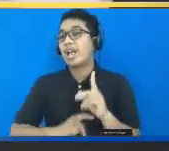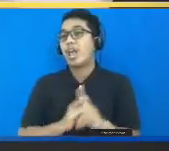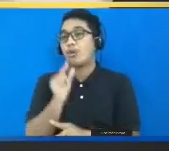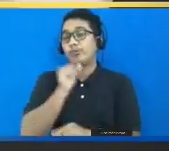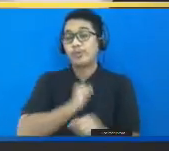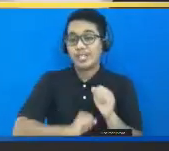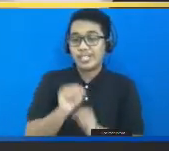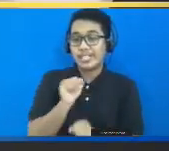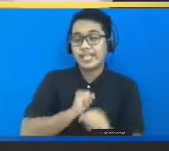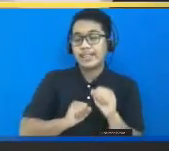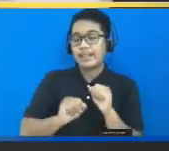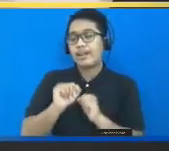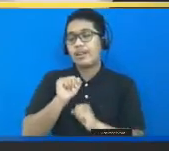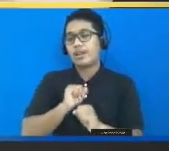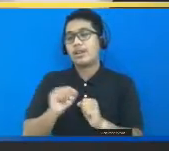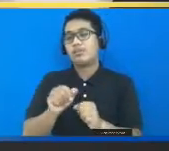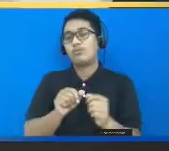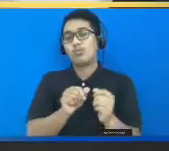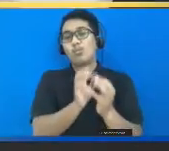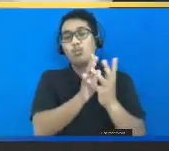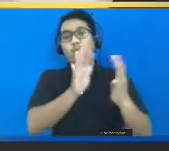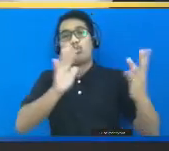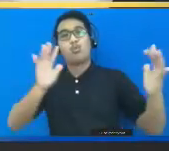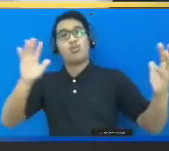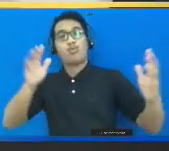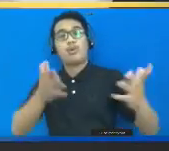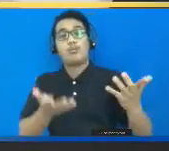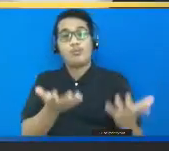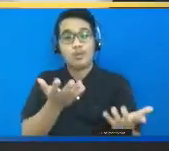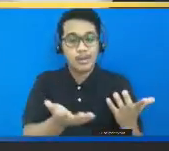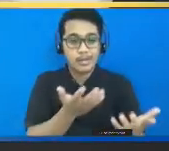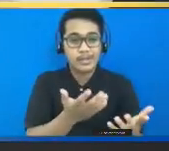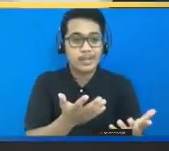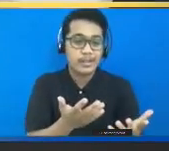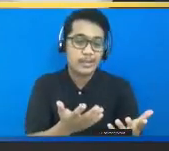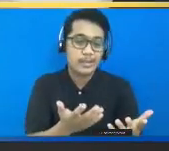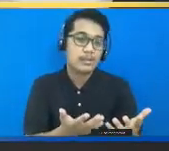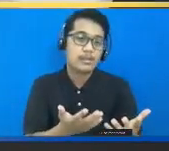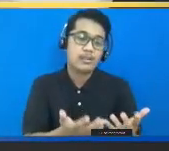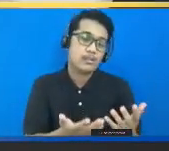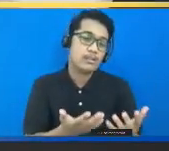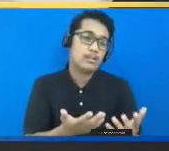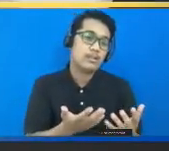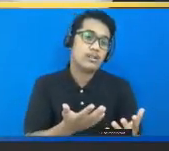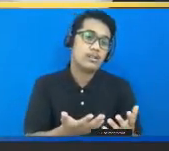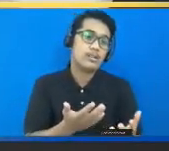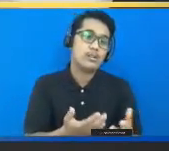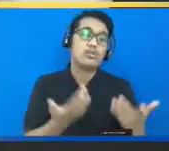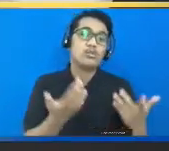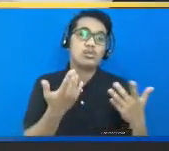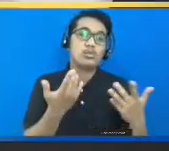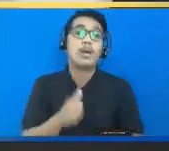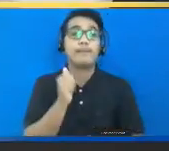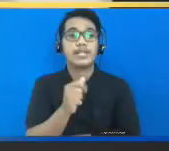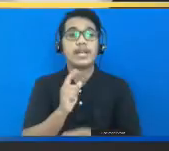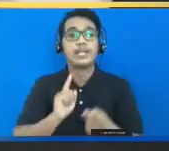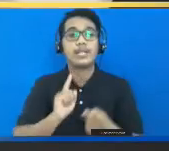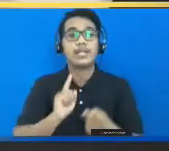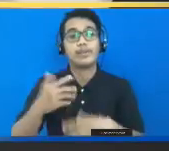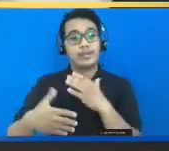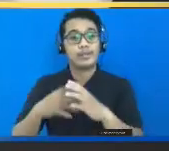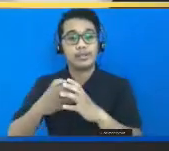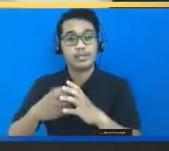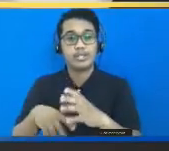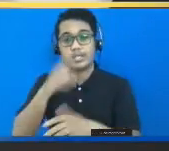kegiatan yang berbasis orang banyak gitu yaitu mungkin kalaupun harus diterapkan ya bau itu katanya udah pada sanggup kok temen-temen